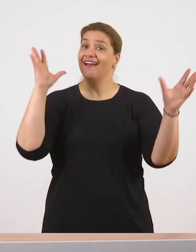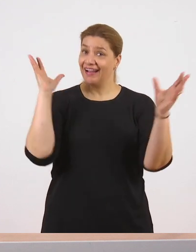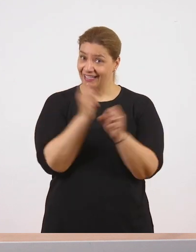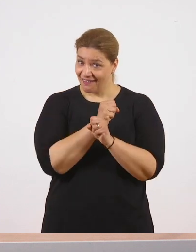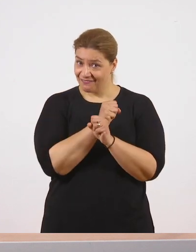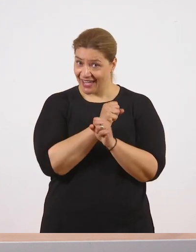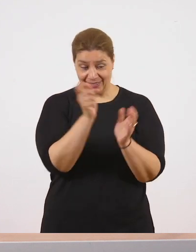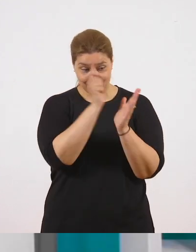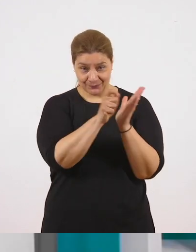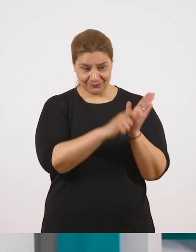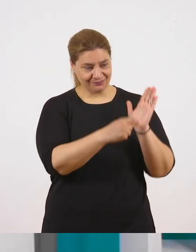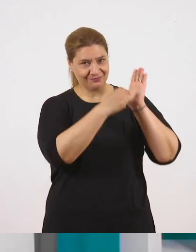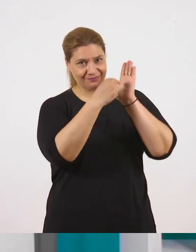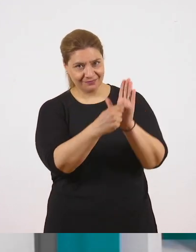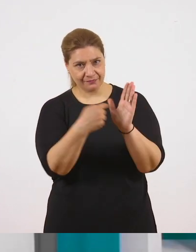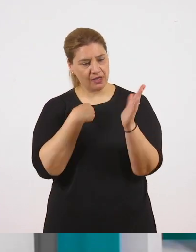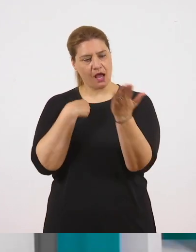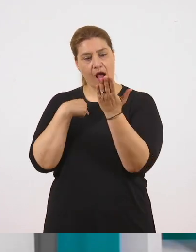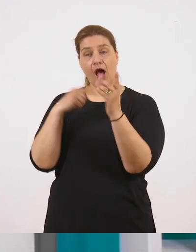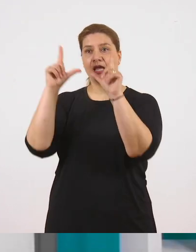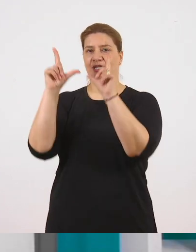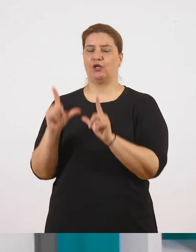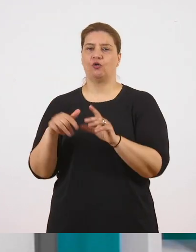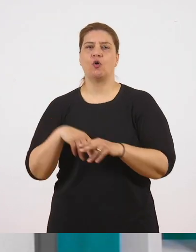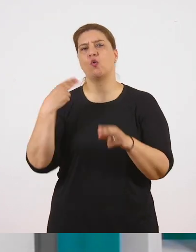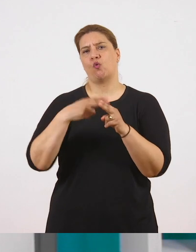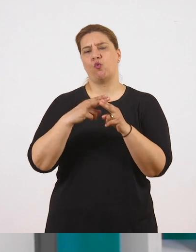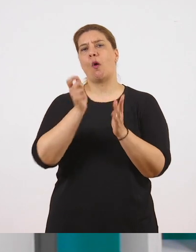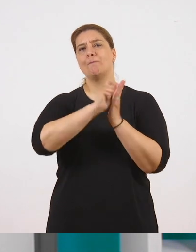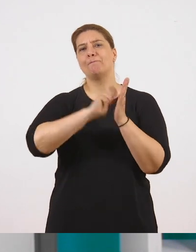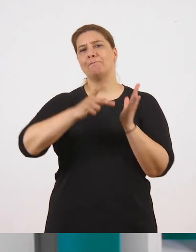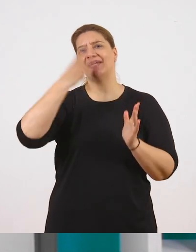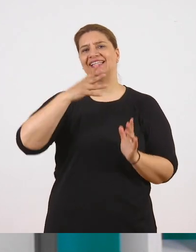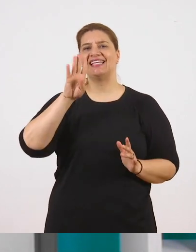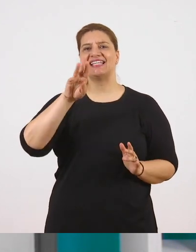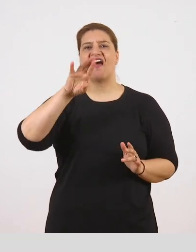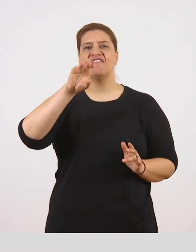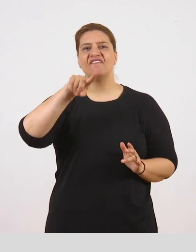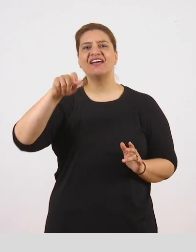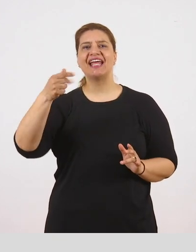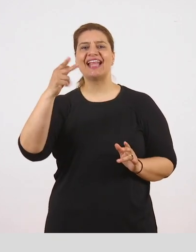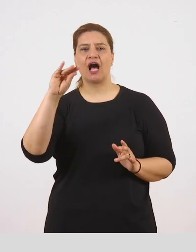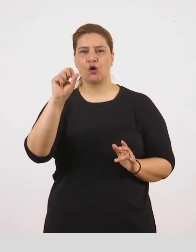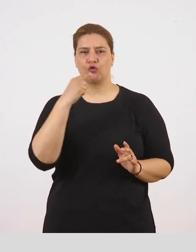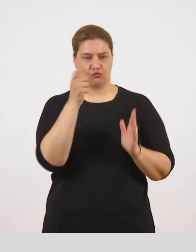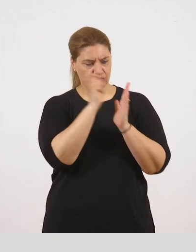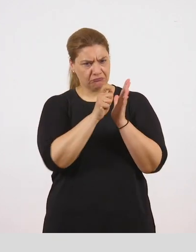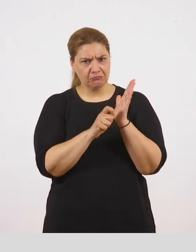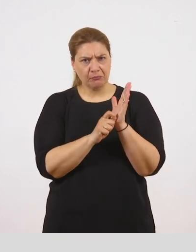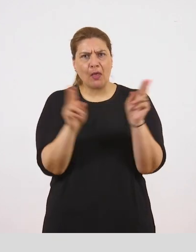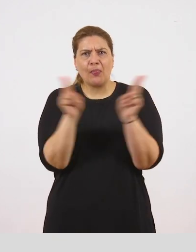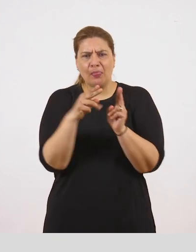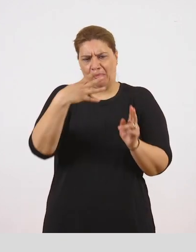να μας δώσουν πολύ ολοκληρωμένες εικόνες. Ο νικηφόρος Βρετάκος, κοιτάξτε εδώ, μόνο 7-8